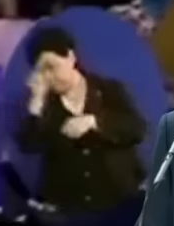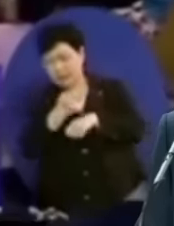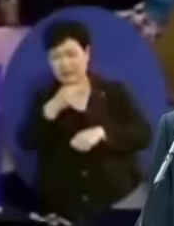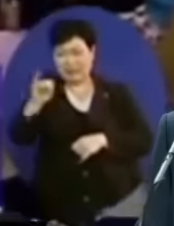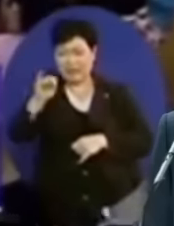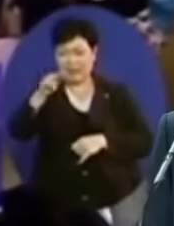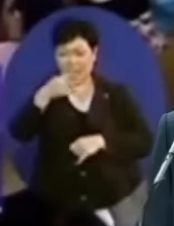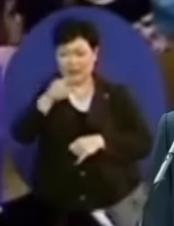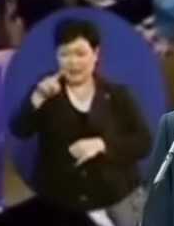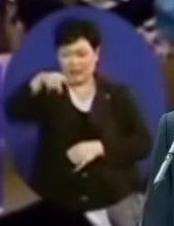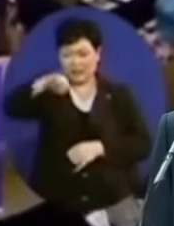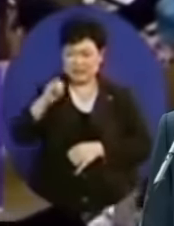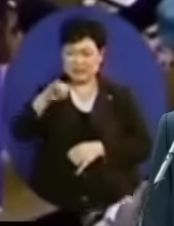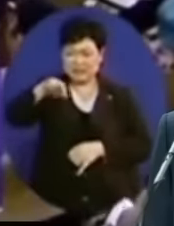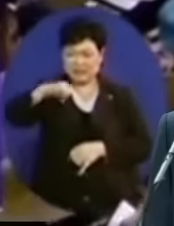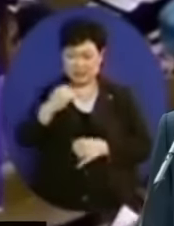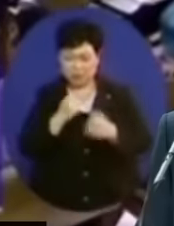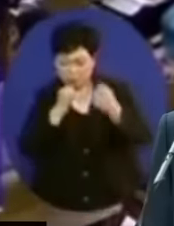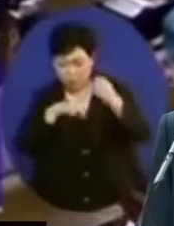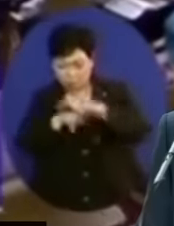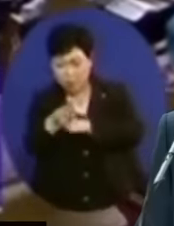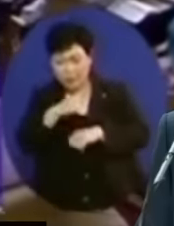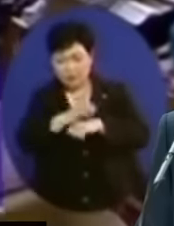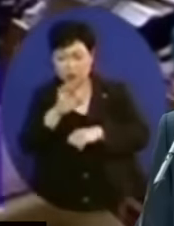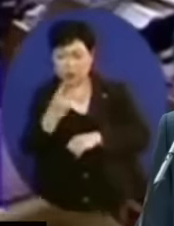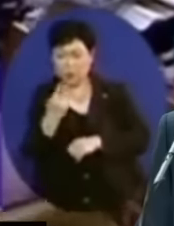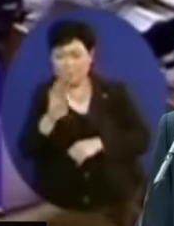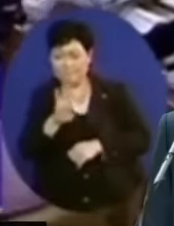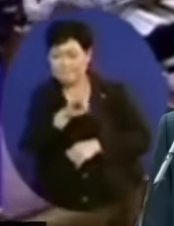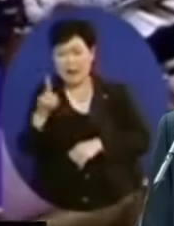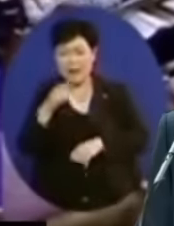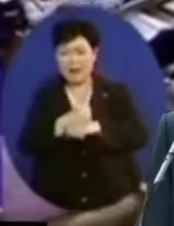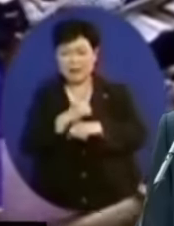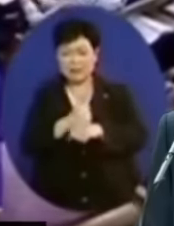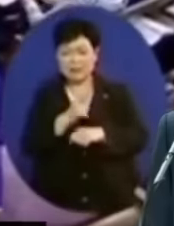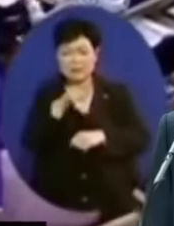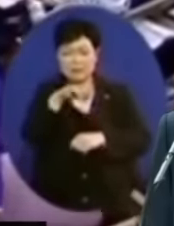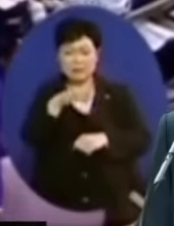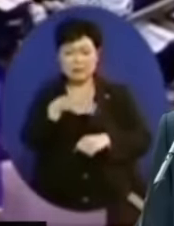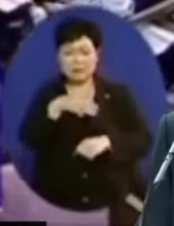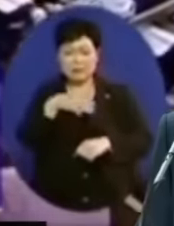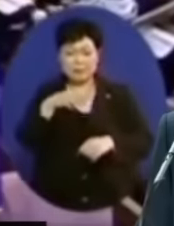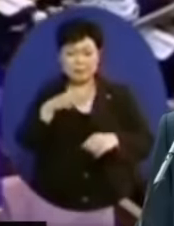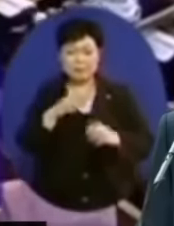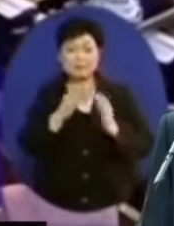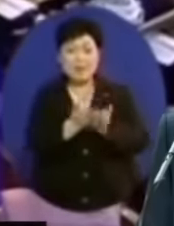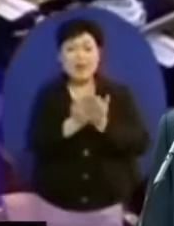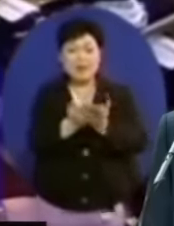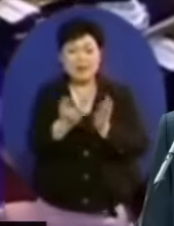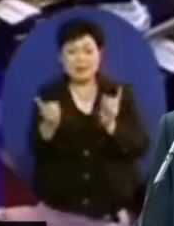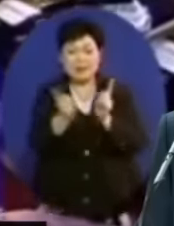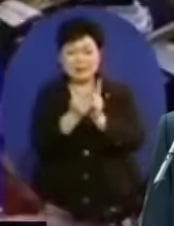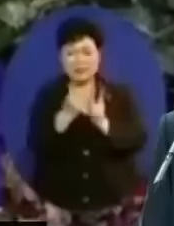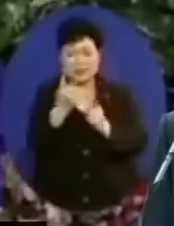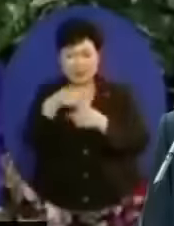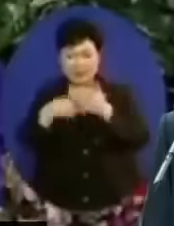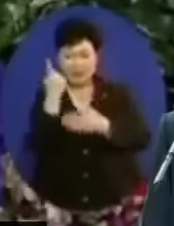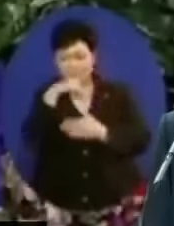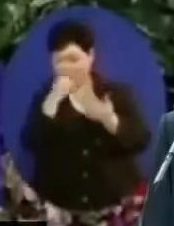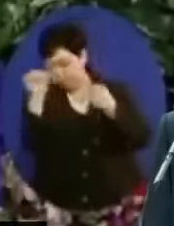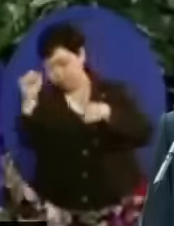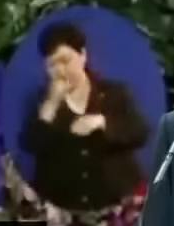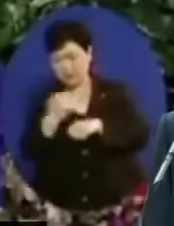도망하려 하여 욧바로 내려갔더니 마침 다시스로 가는 배를 만난지라. 야훼의 얼굴을 피하여 그들과